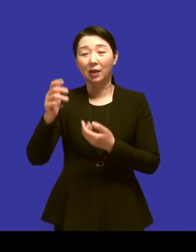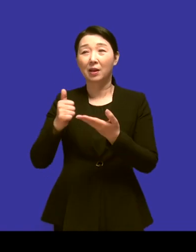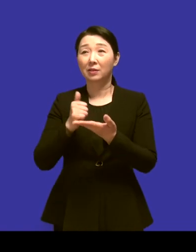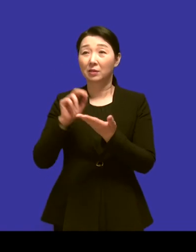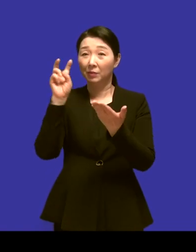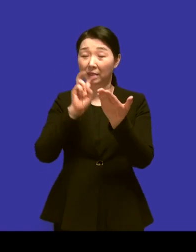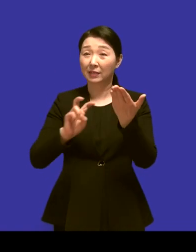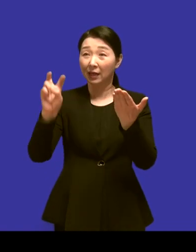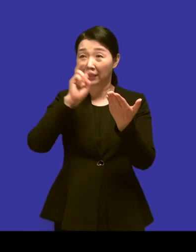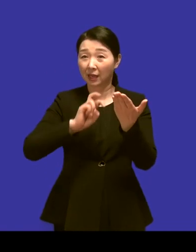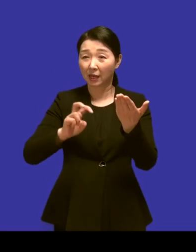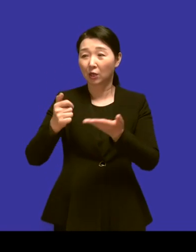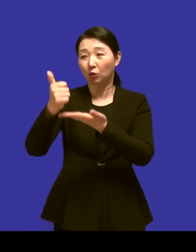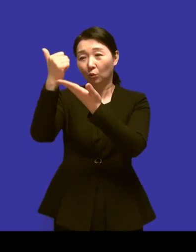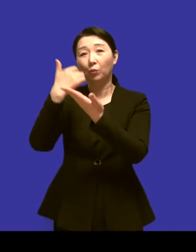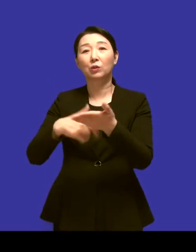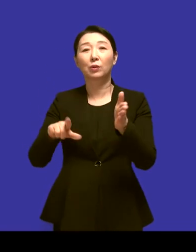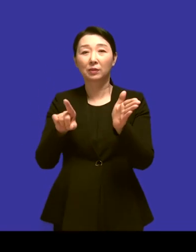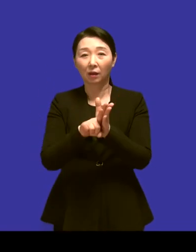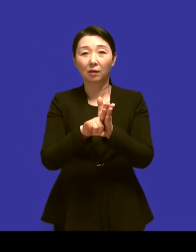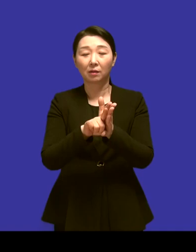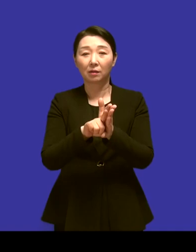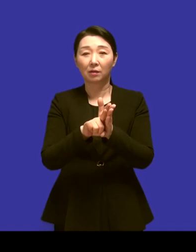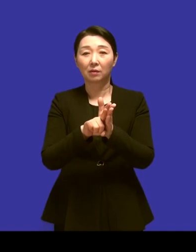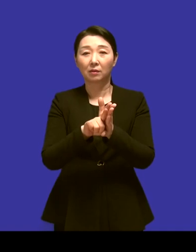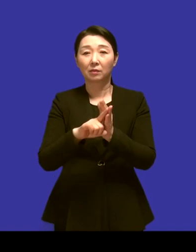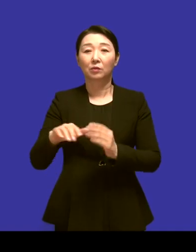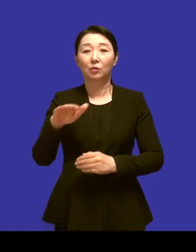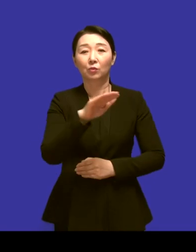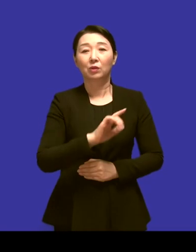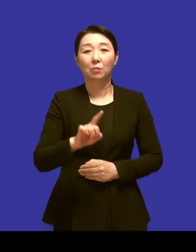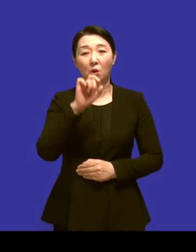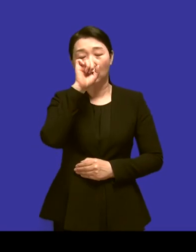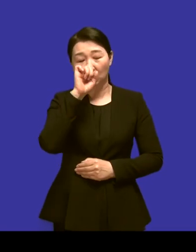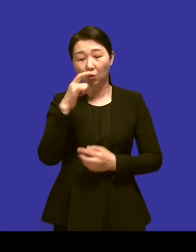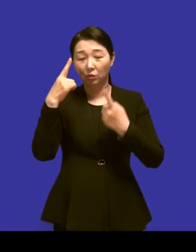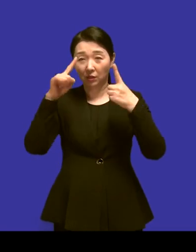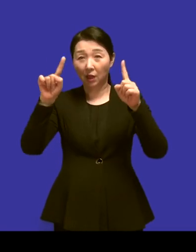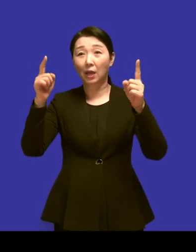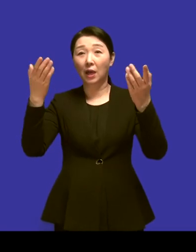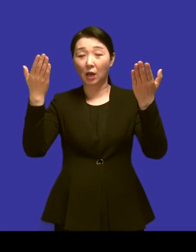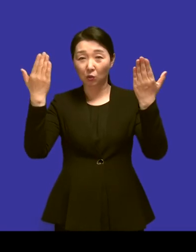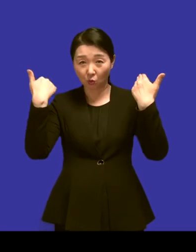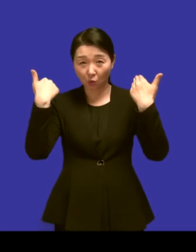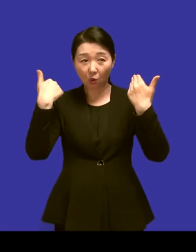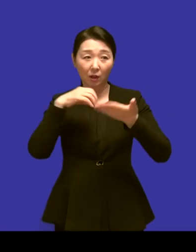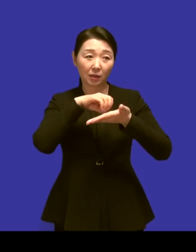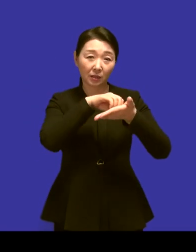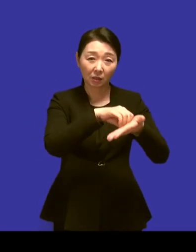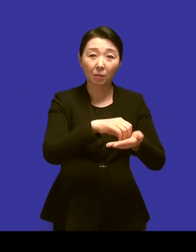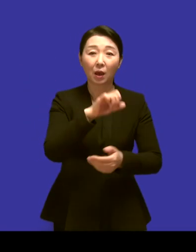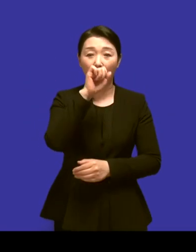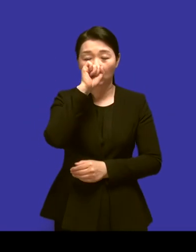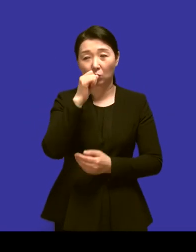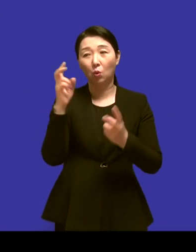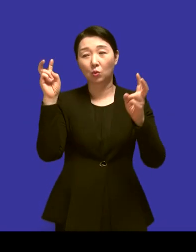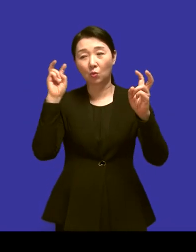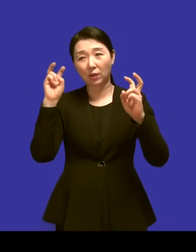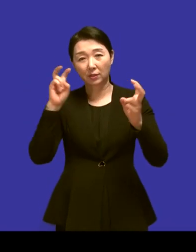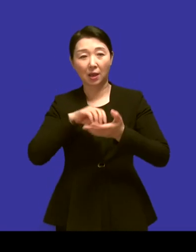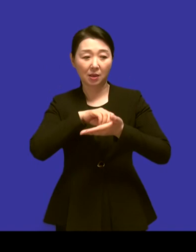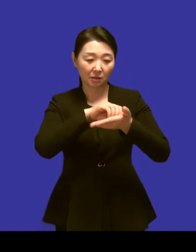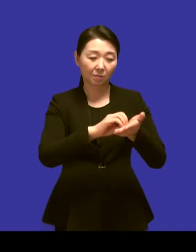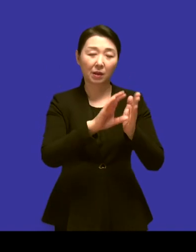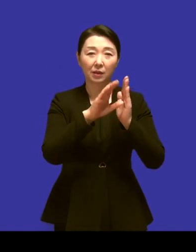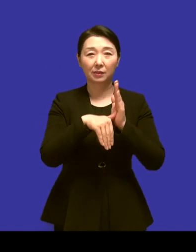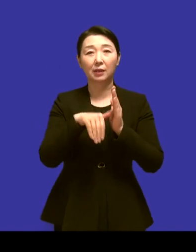하나님을 찬양하기 위해서 하나님 높이기 위해서 우리가 좋은 학교를 가야 하거나 좋은 대학을 가야 하거나 좋은 직장을